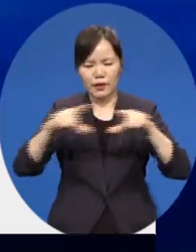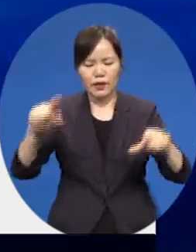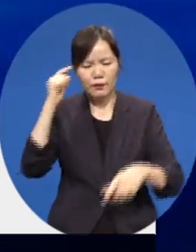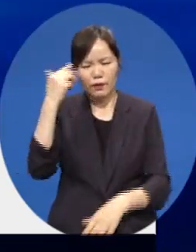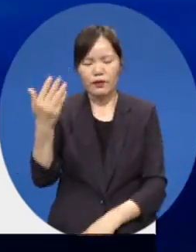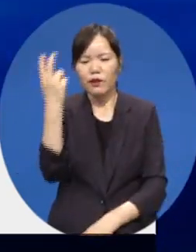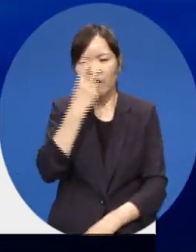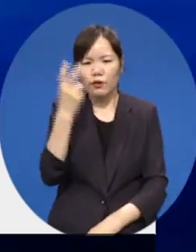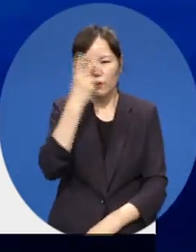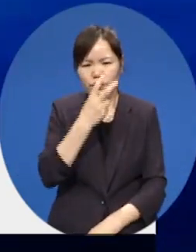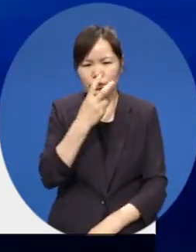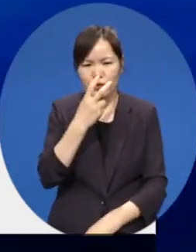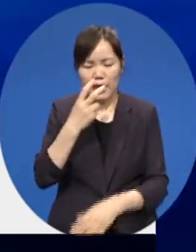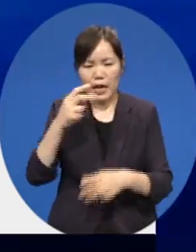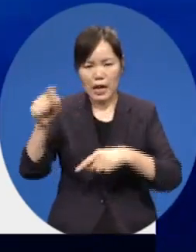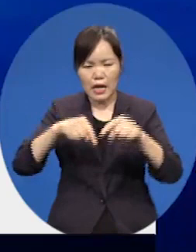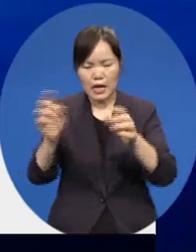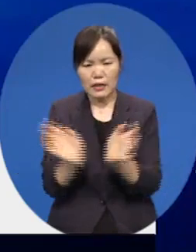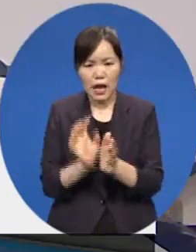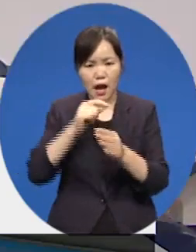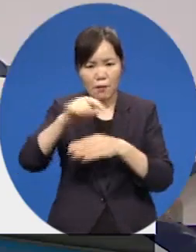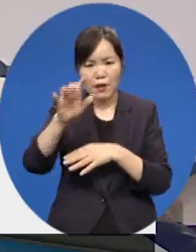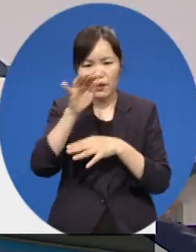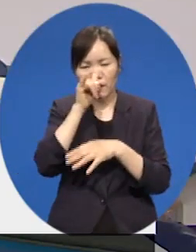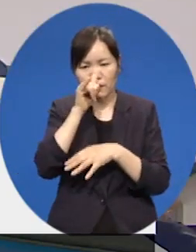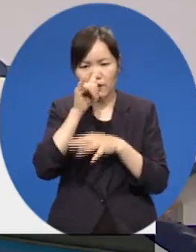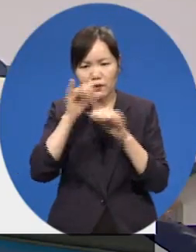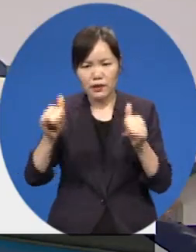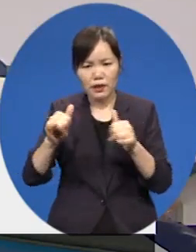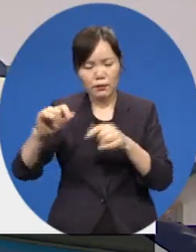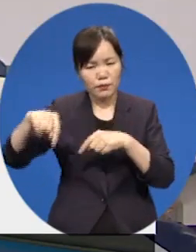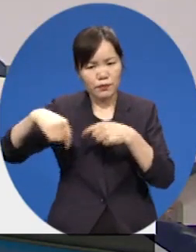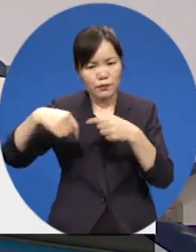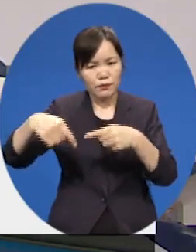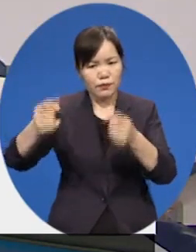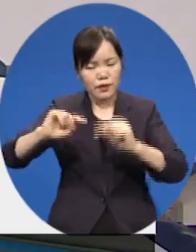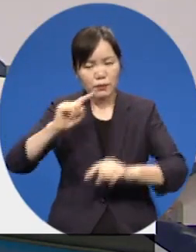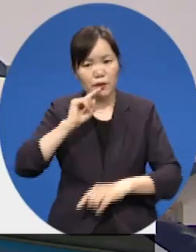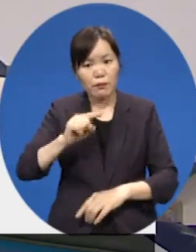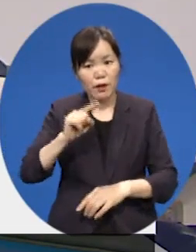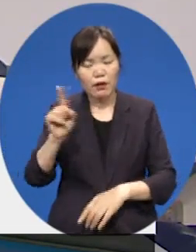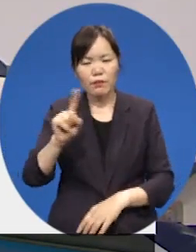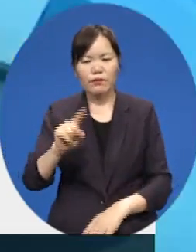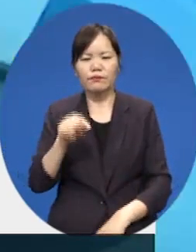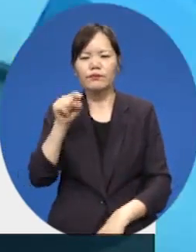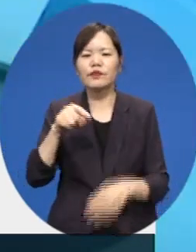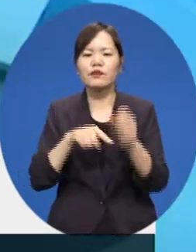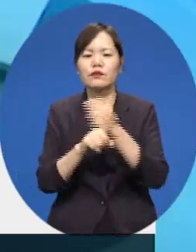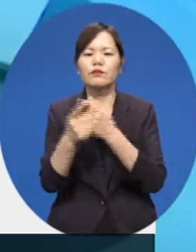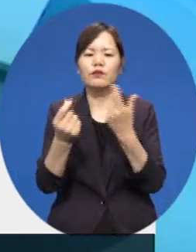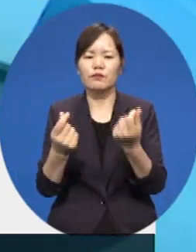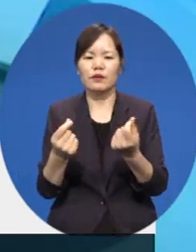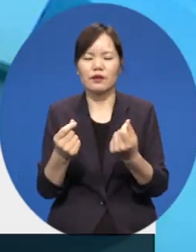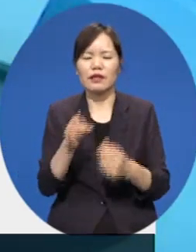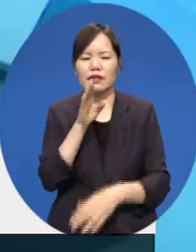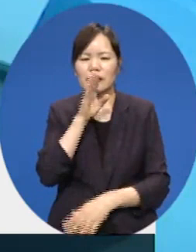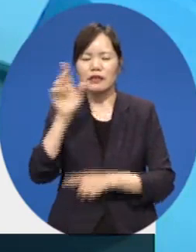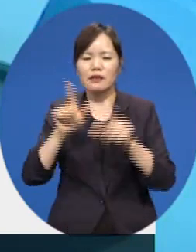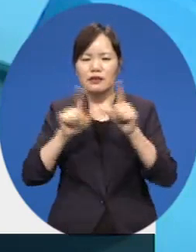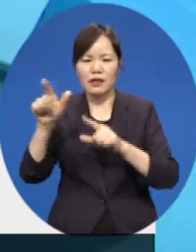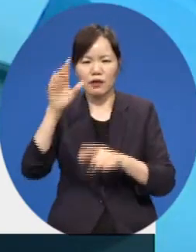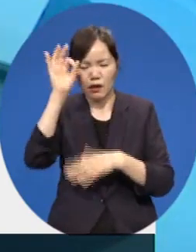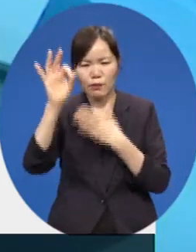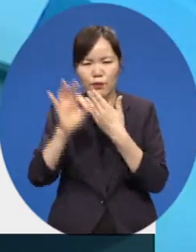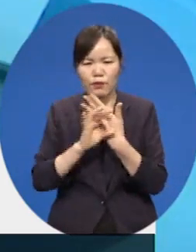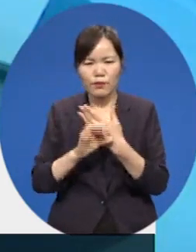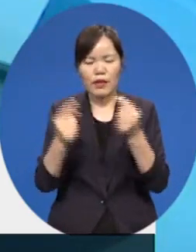여론조사 이거 당 밖에 있는 사람 들어오라는 그런 시그널인가요? 뭐 그런 의미도 되고요. 네. 사실 현실적으로 보면